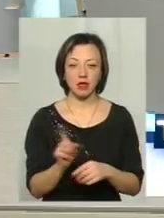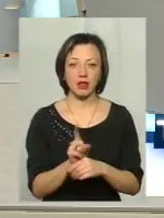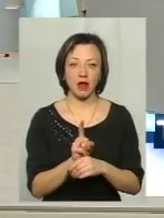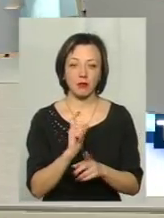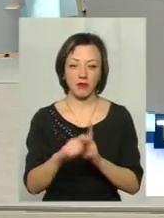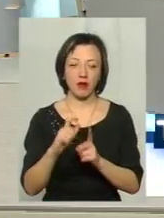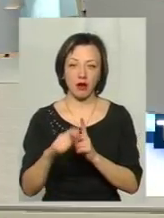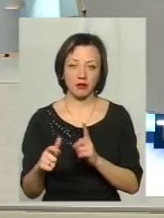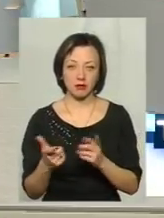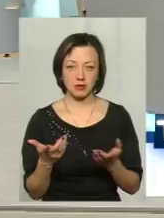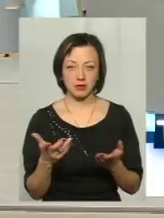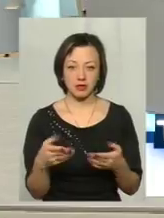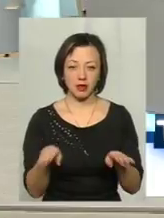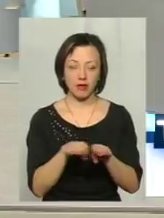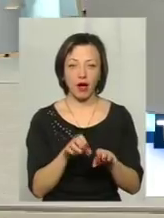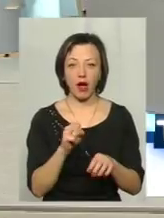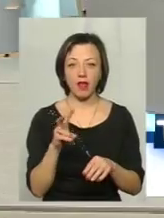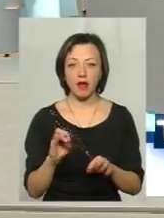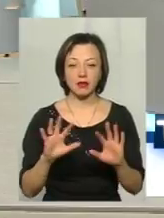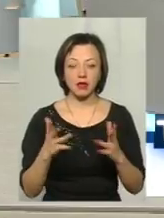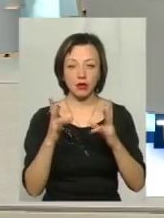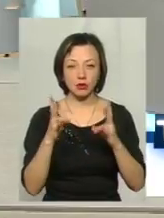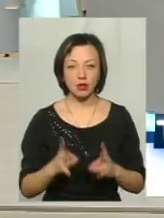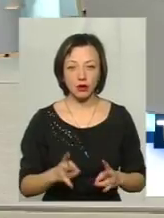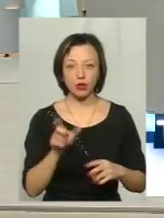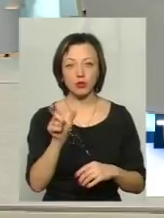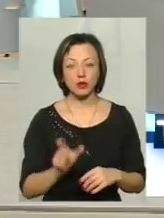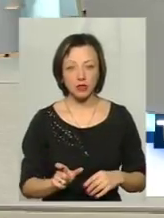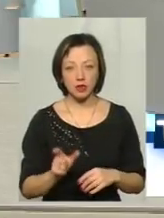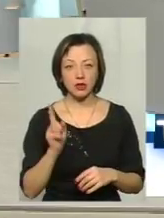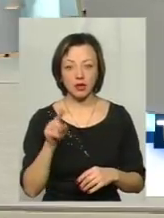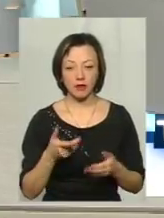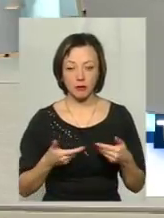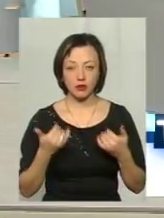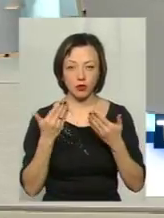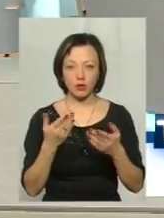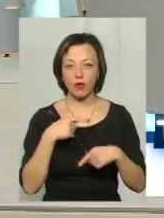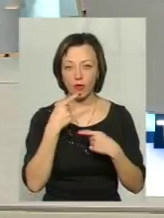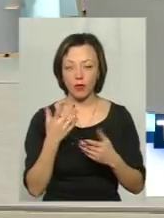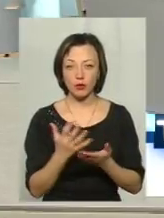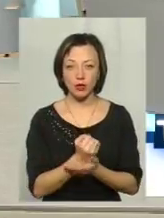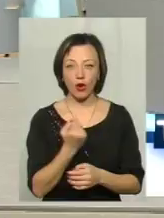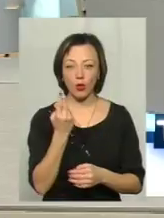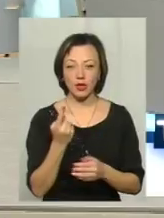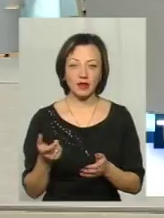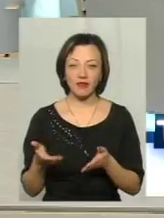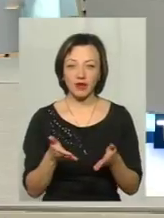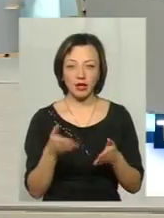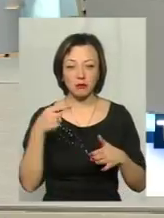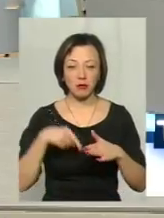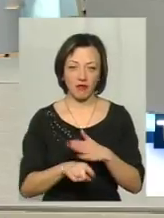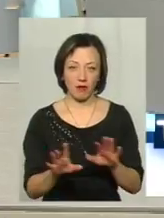стандартними нормами це все закривали. Як сталося лихо, то в людини, навіть ми сьогодні з вами говоримо, виходить, що є один вихід. Це